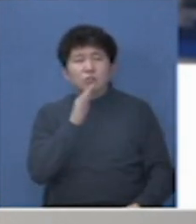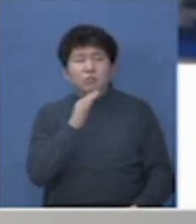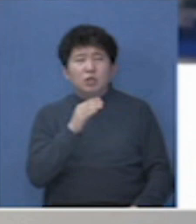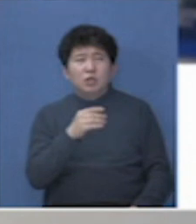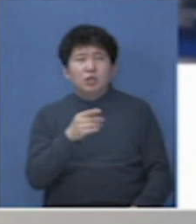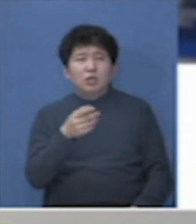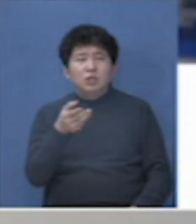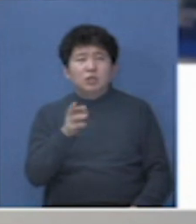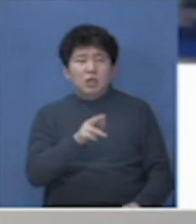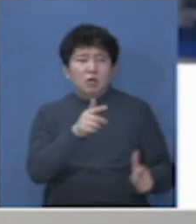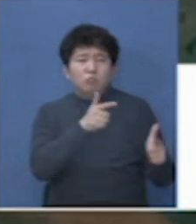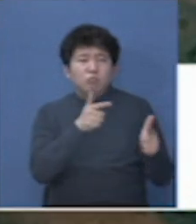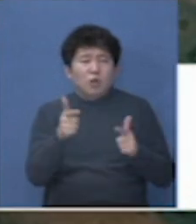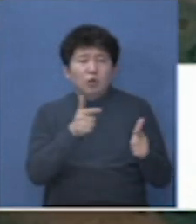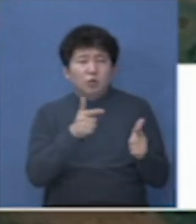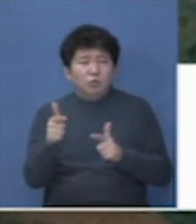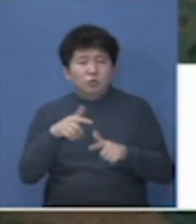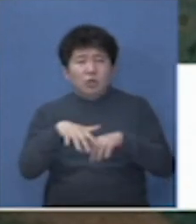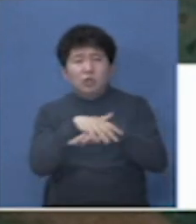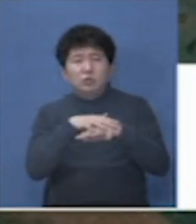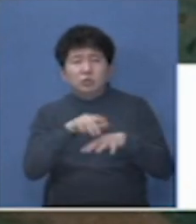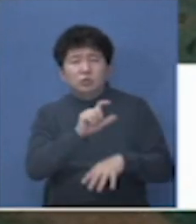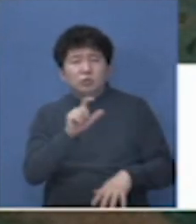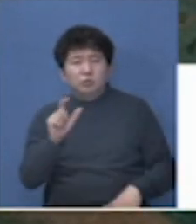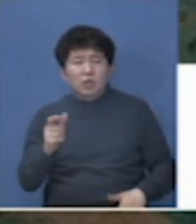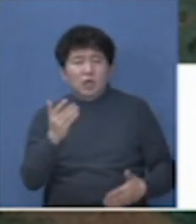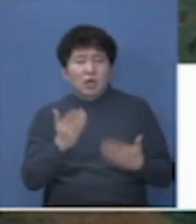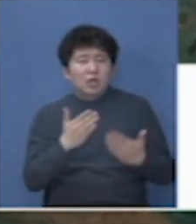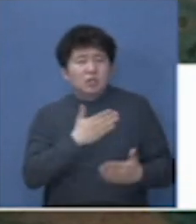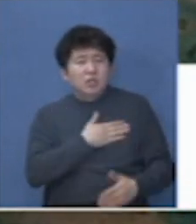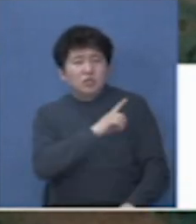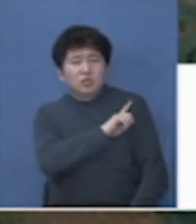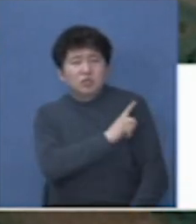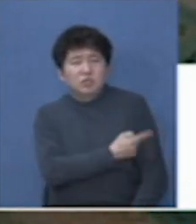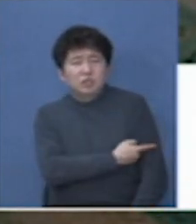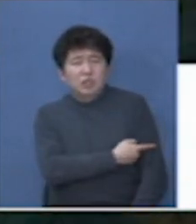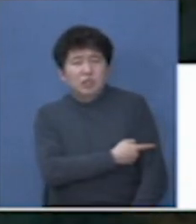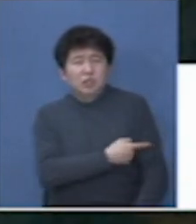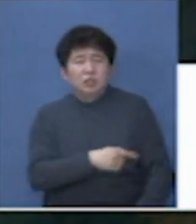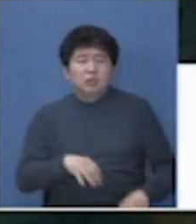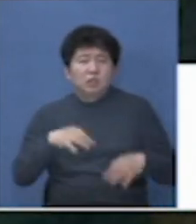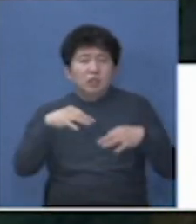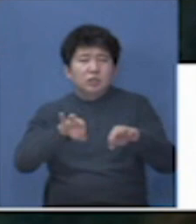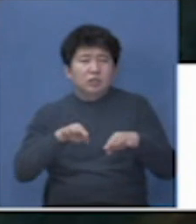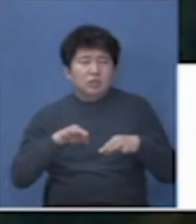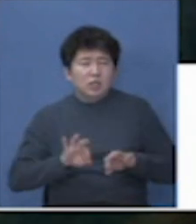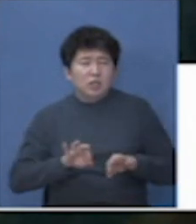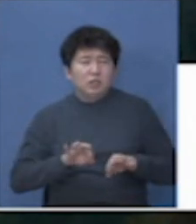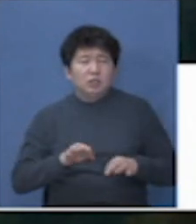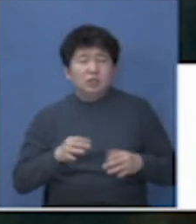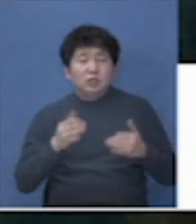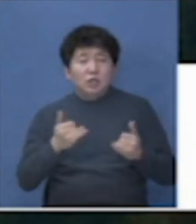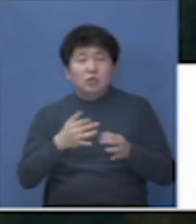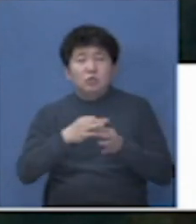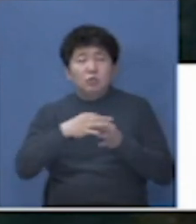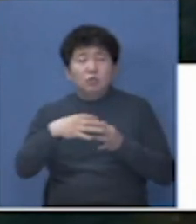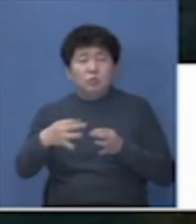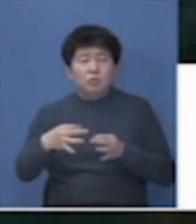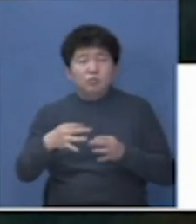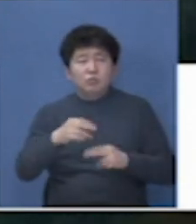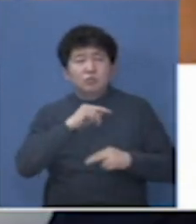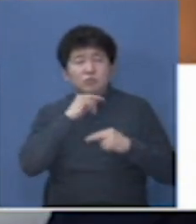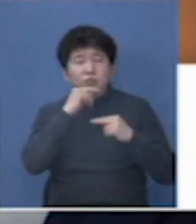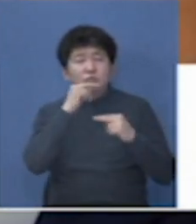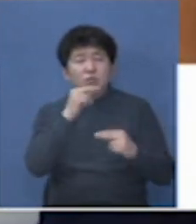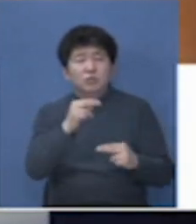либо наших сил и средств. Как отметили спасатели, северо-восточные районы области сейчас требуют особого наблюдения, ведь